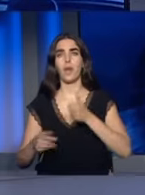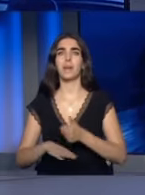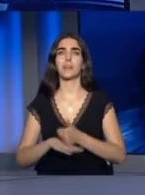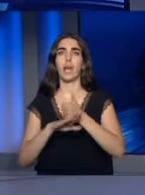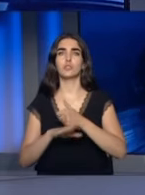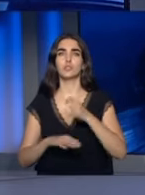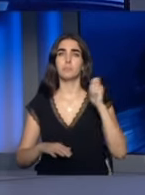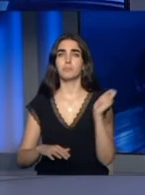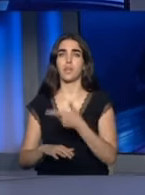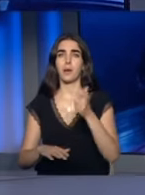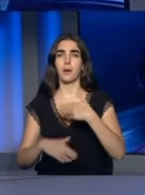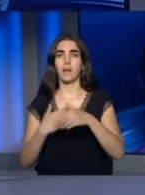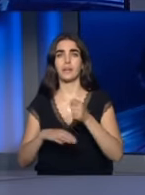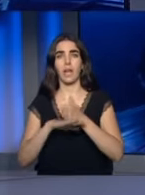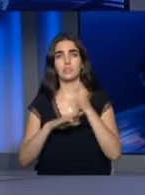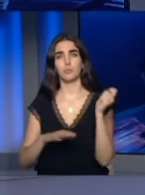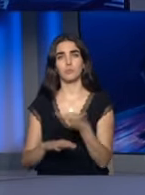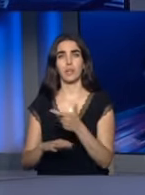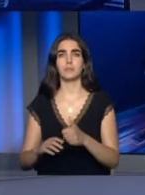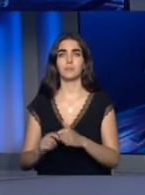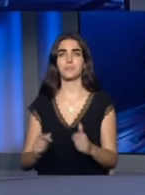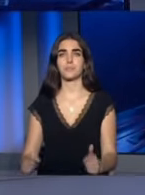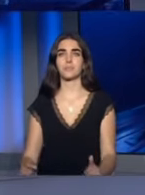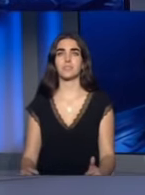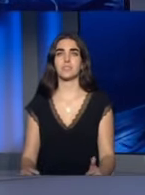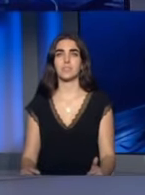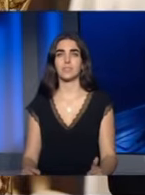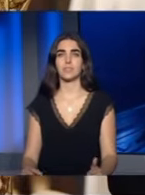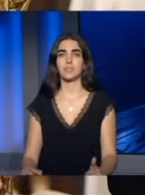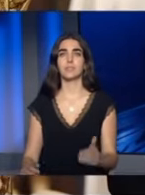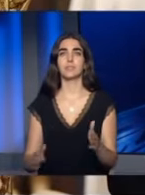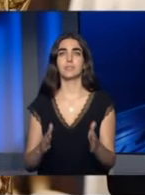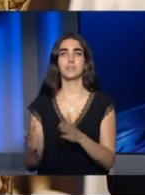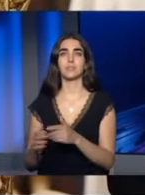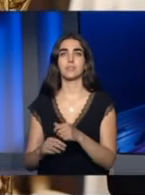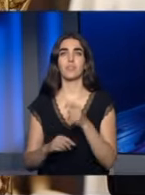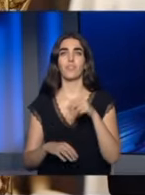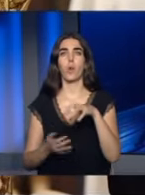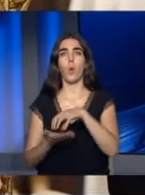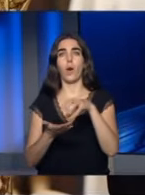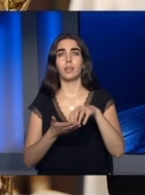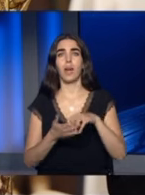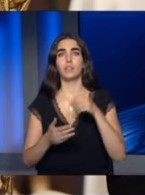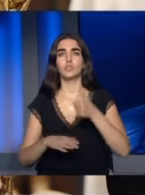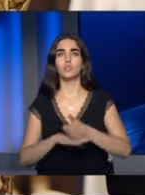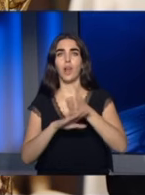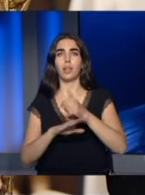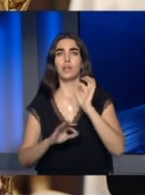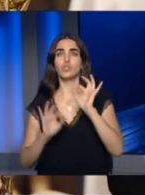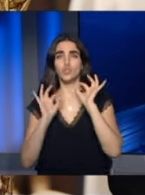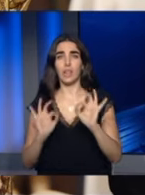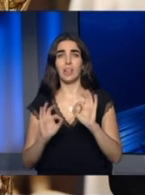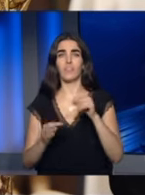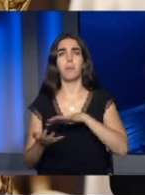داعيا الى انتخاب رئيس الجمهوريه فورا وما يفاقم الوضع